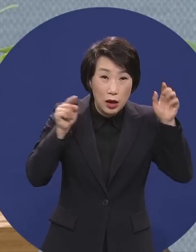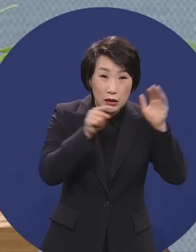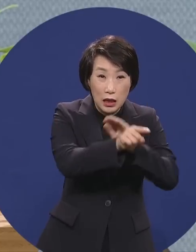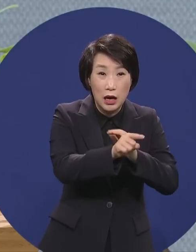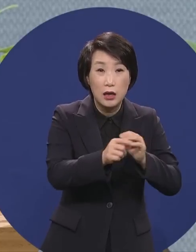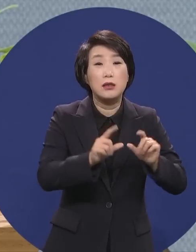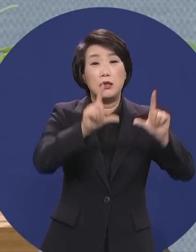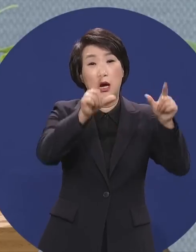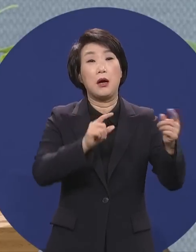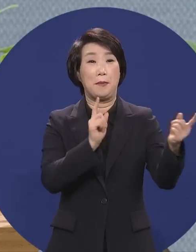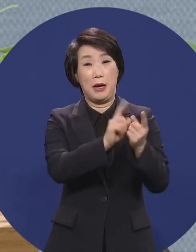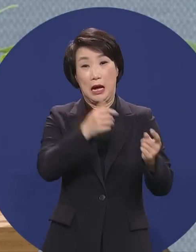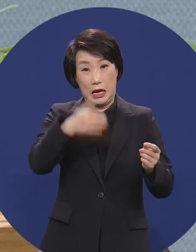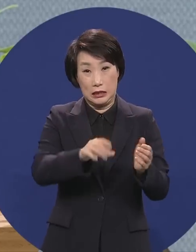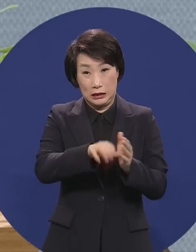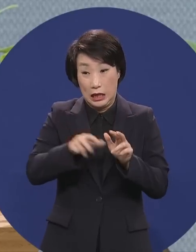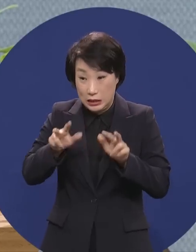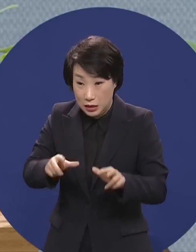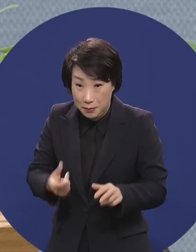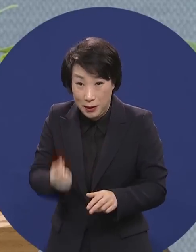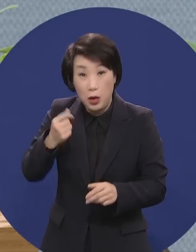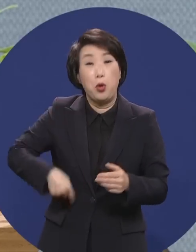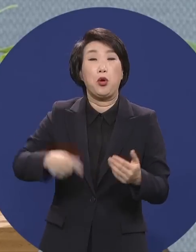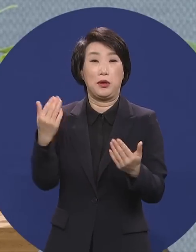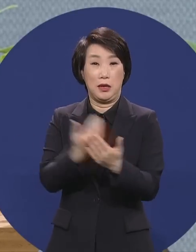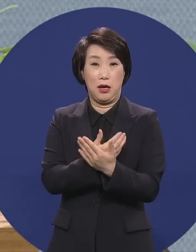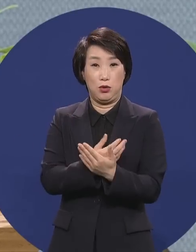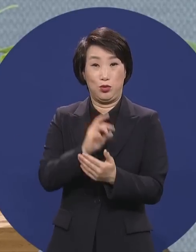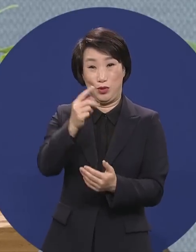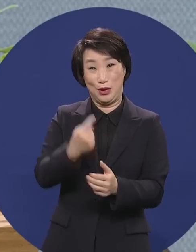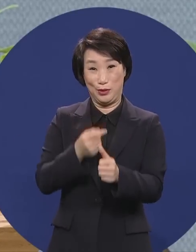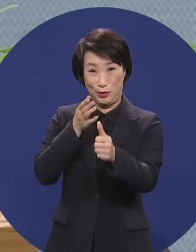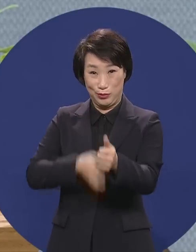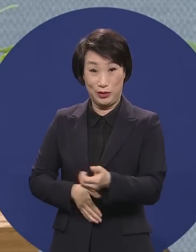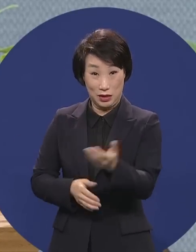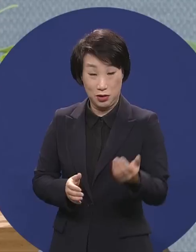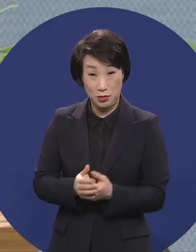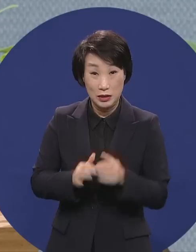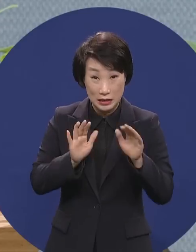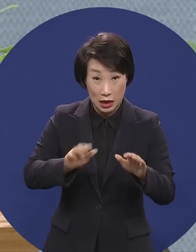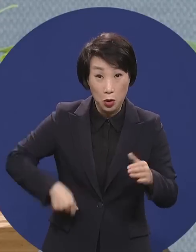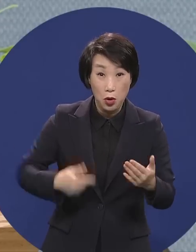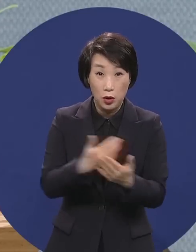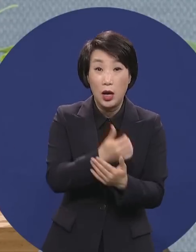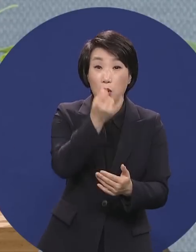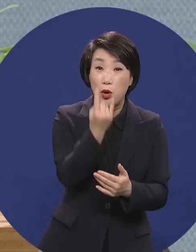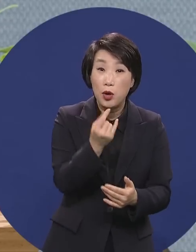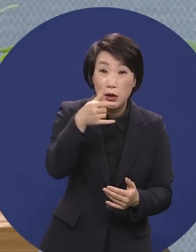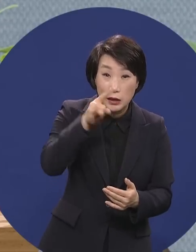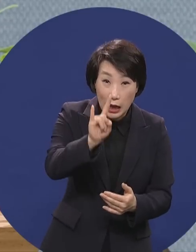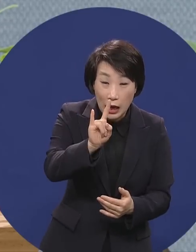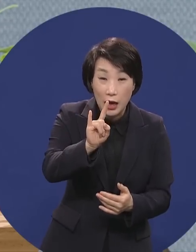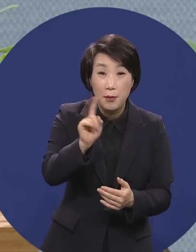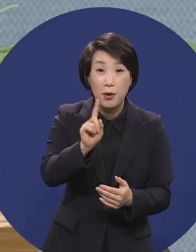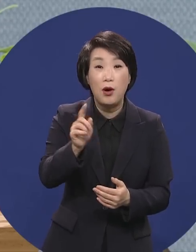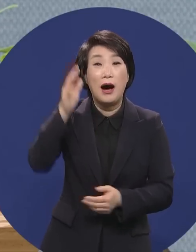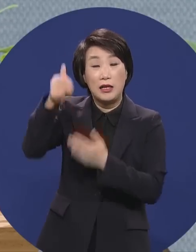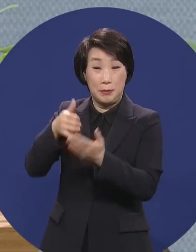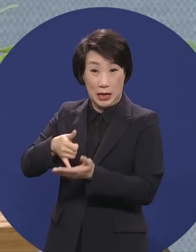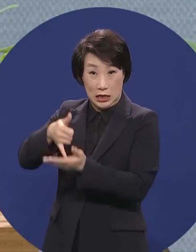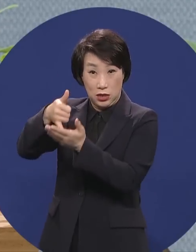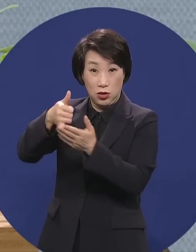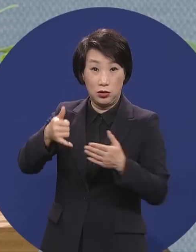전에 빨리 회개하고 돌아와라. 회개가 뭐냐? 하나님의 인격을